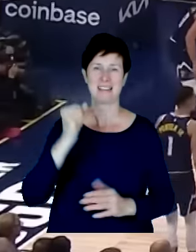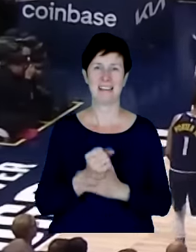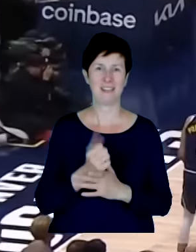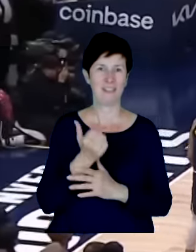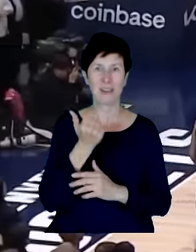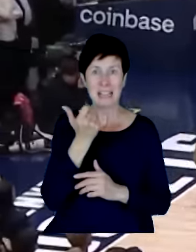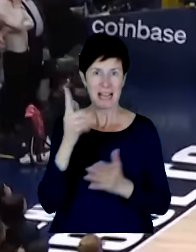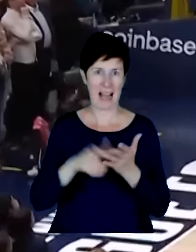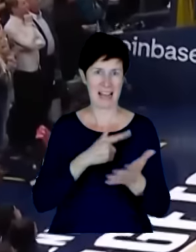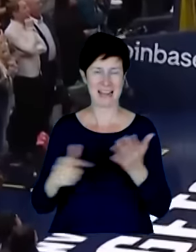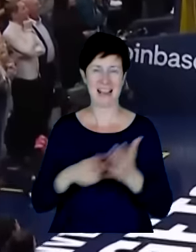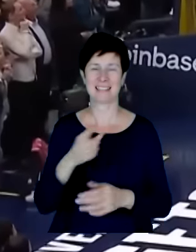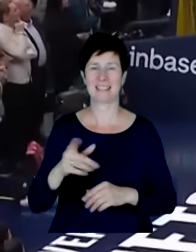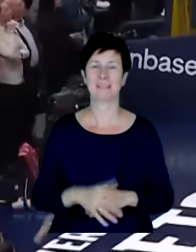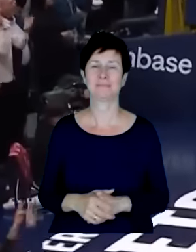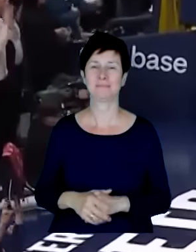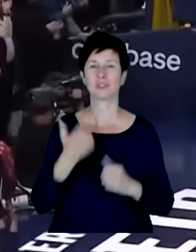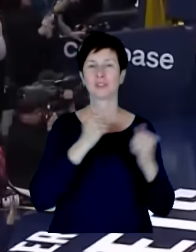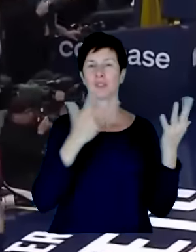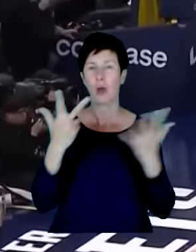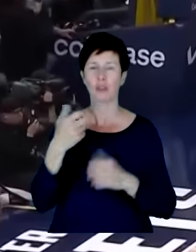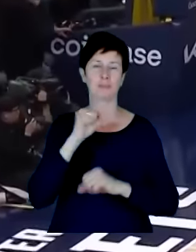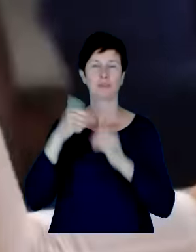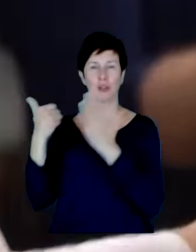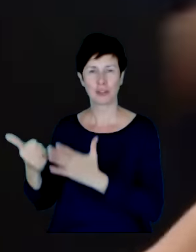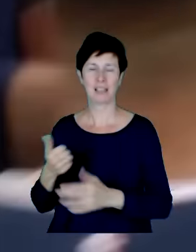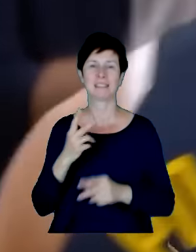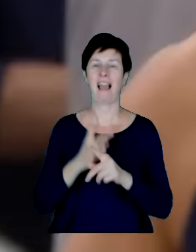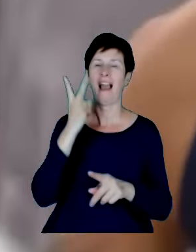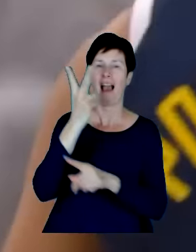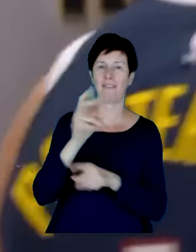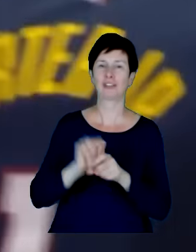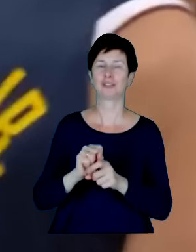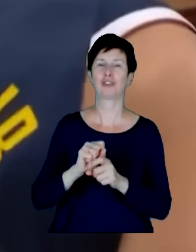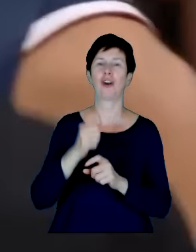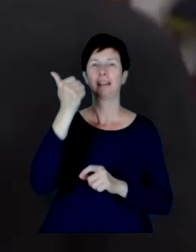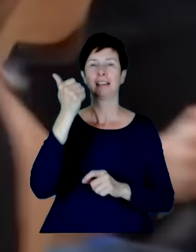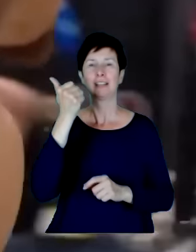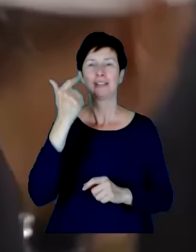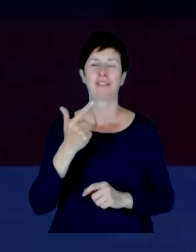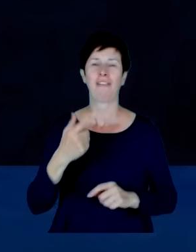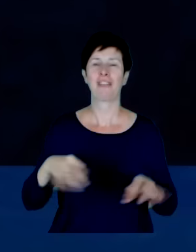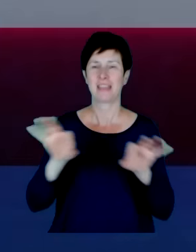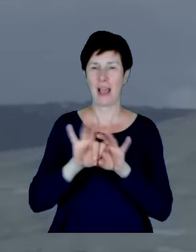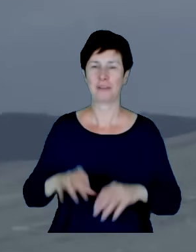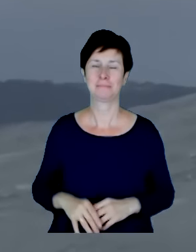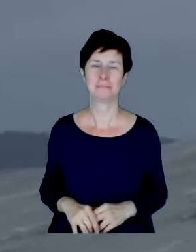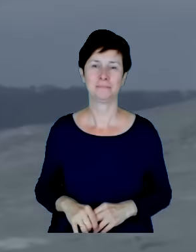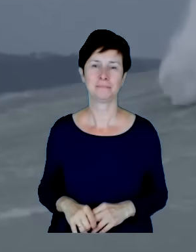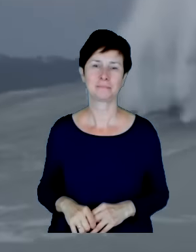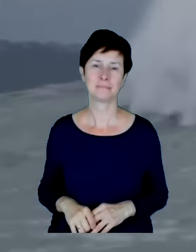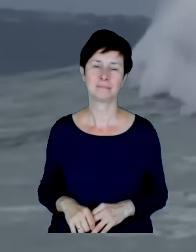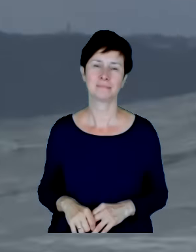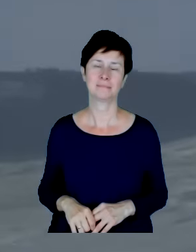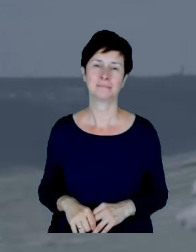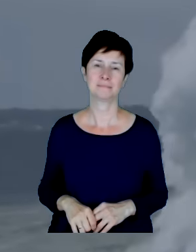zapewnił nuggets z wygraną 108 do 106 i awans do ćwierćfinału rozgrywek gdzie obrońcy tytułu zmierzą się z minesota timberwolves